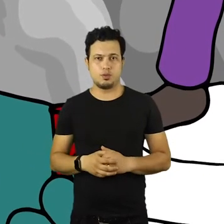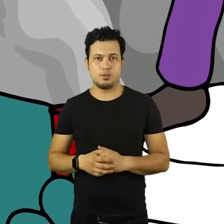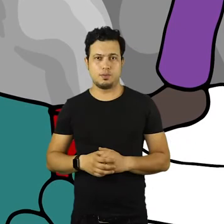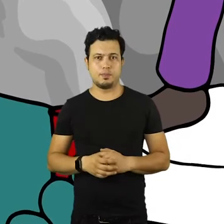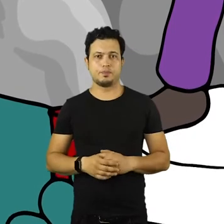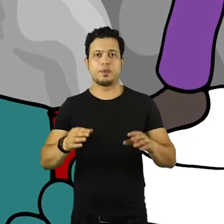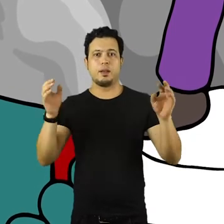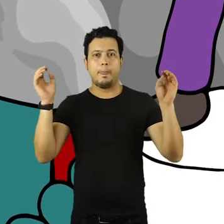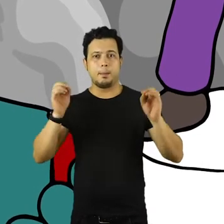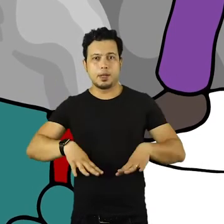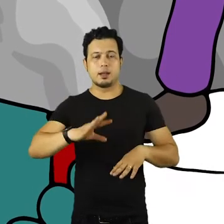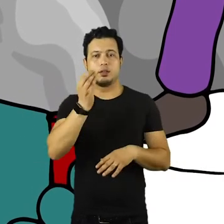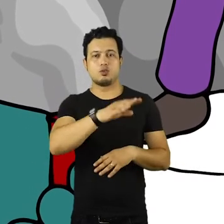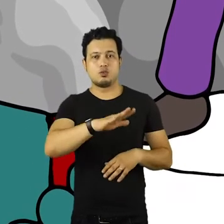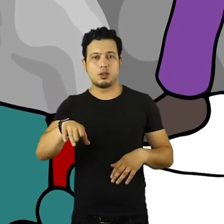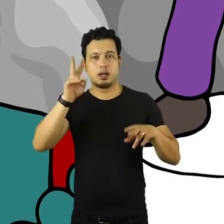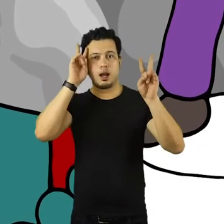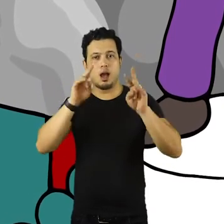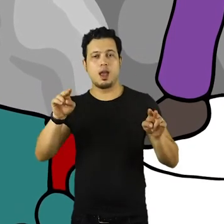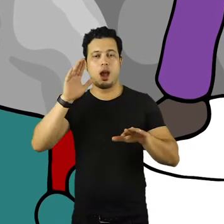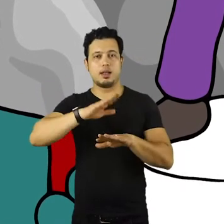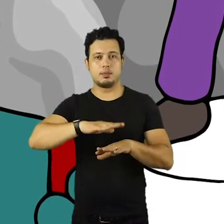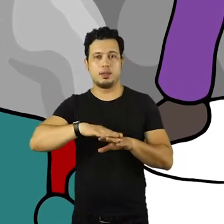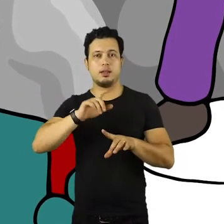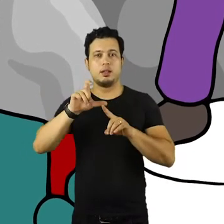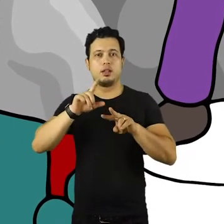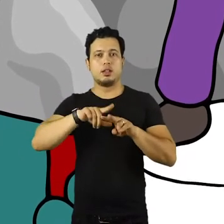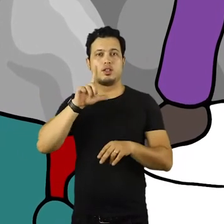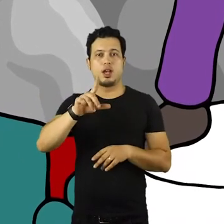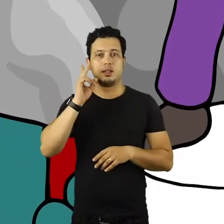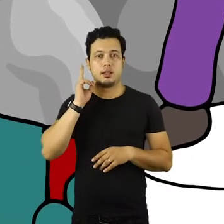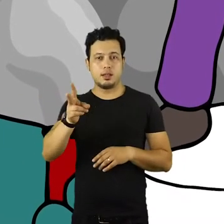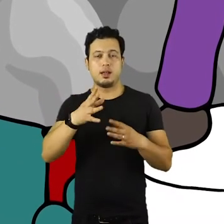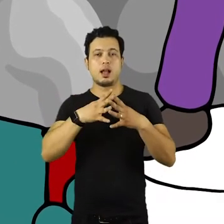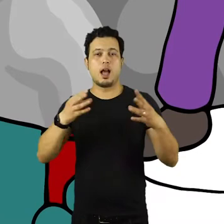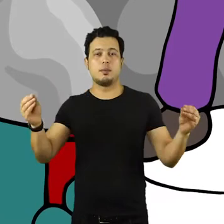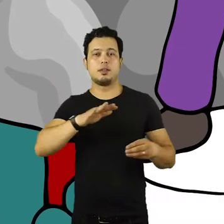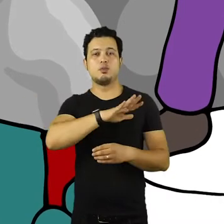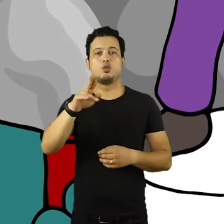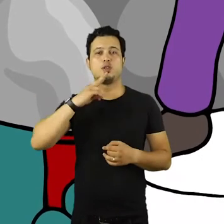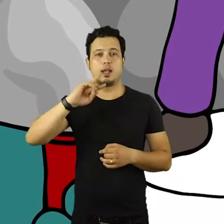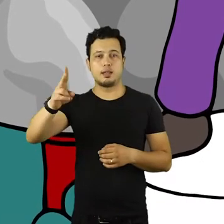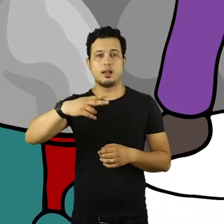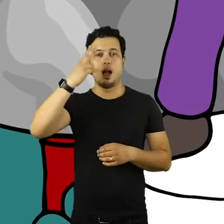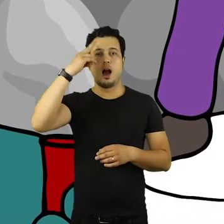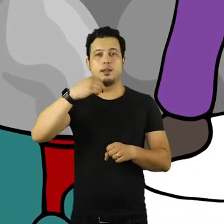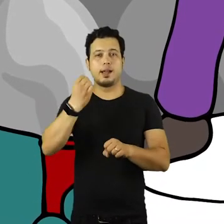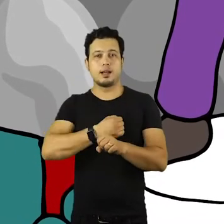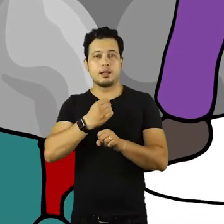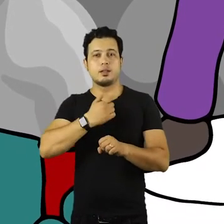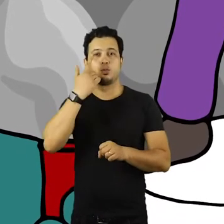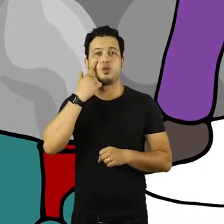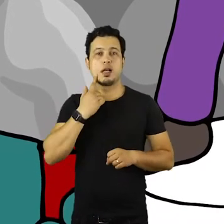diyordu? Bıraktı çocuklar hayal etmeyi. Çallı kaybetti tüm renkleri.